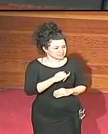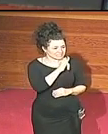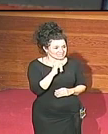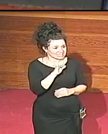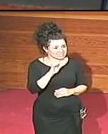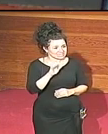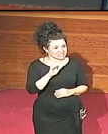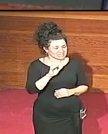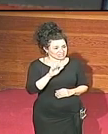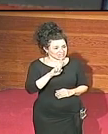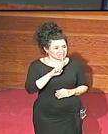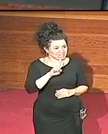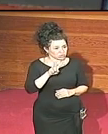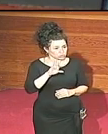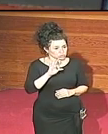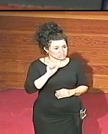dituzu orain, ez?